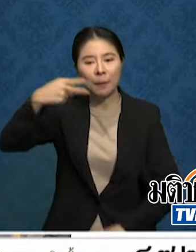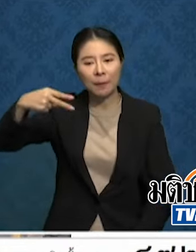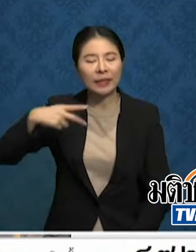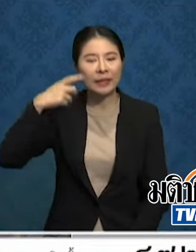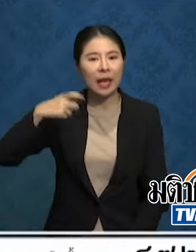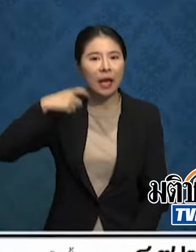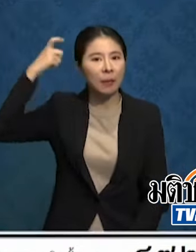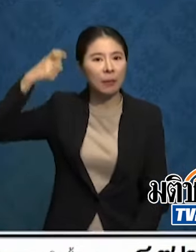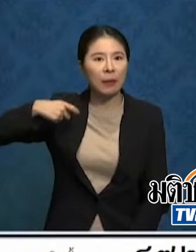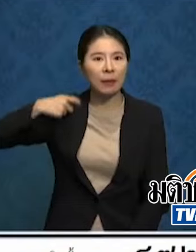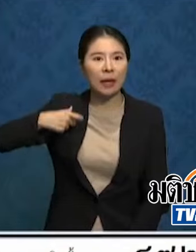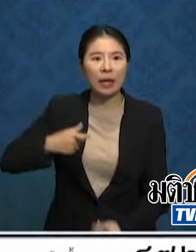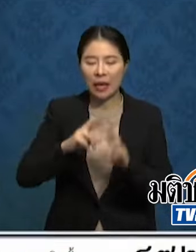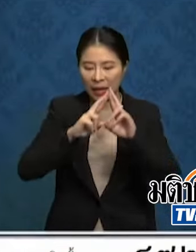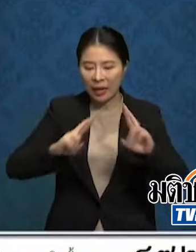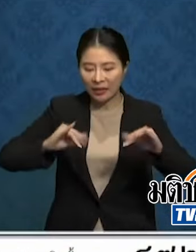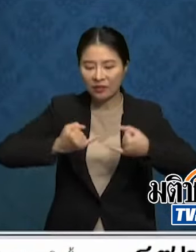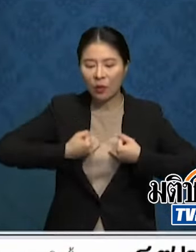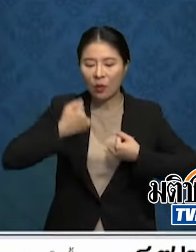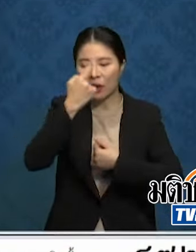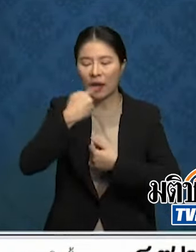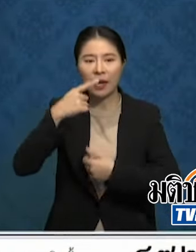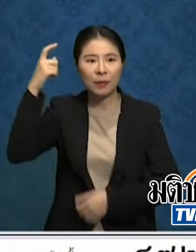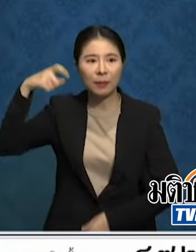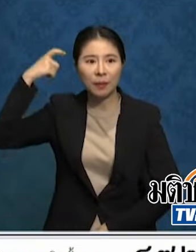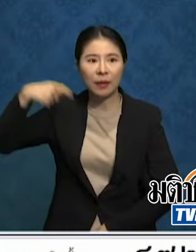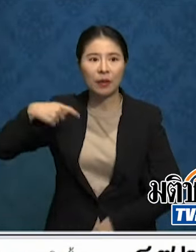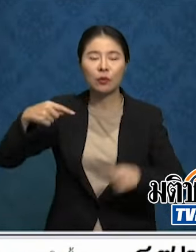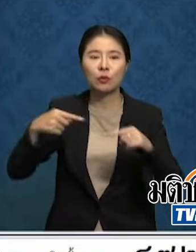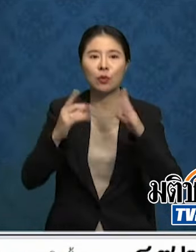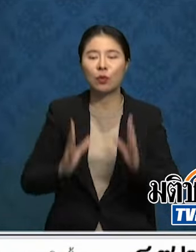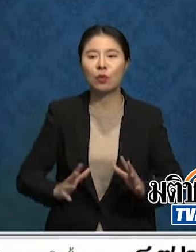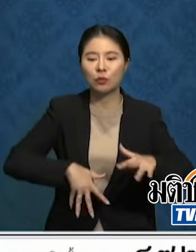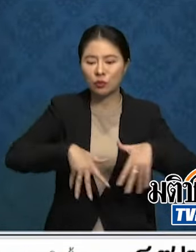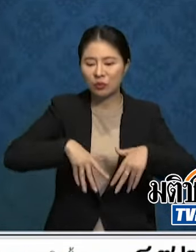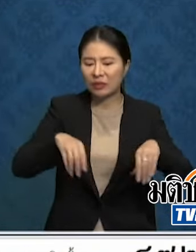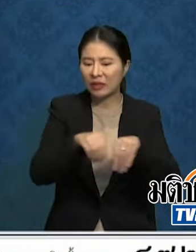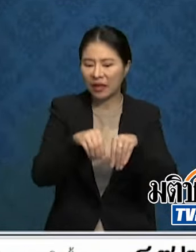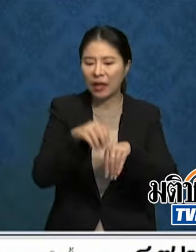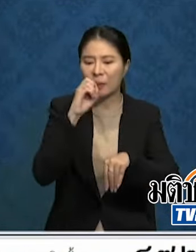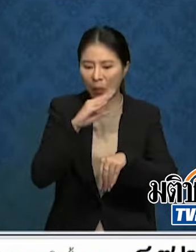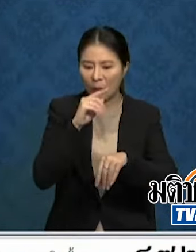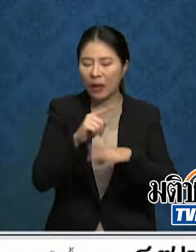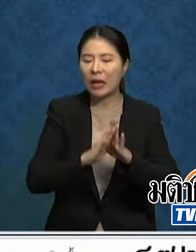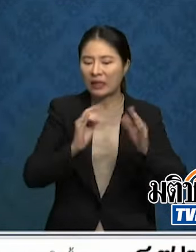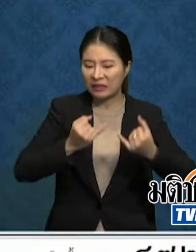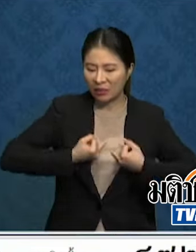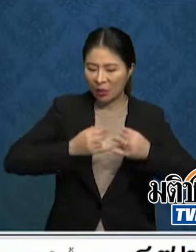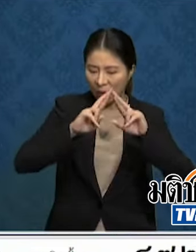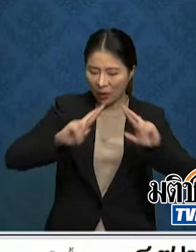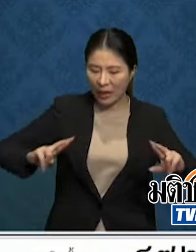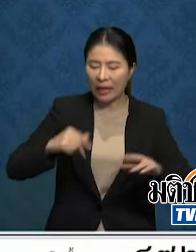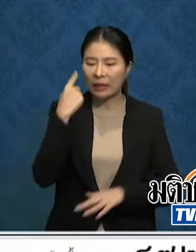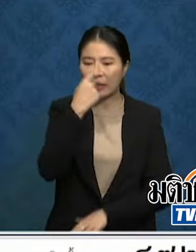าทั้งหมดนะคะและดิฉันได้รับการร้องเรียนค่ะจากคนในพื้นที่ว่ามีแรงงานพม่าเป็นเจ้าของแผงขายของ